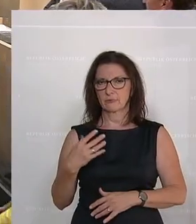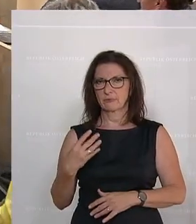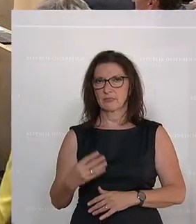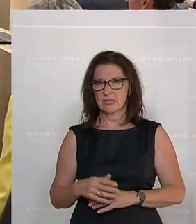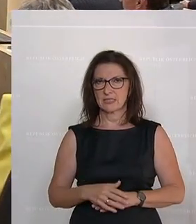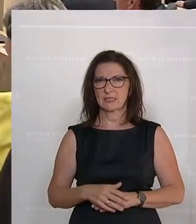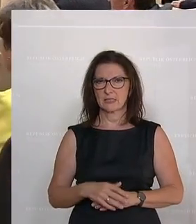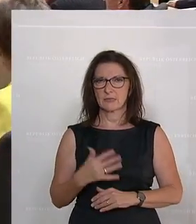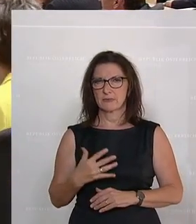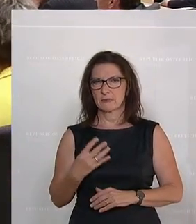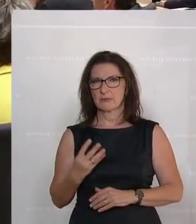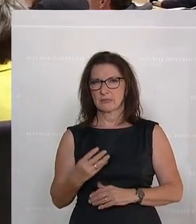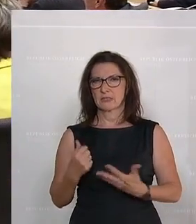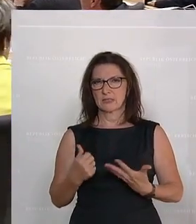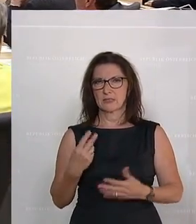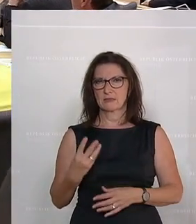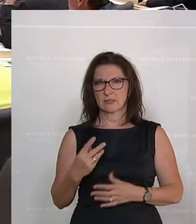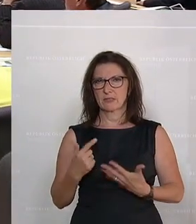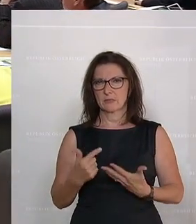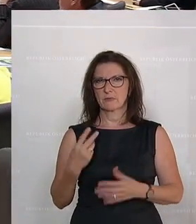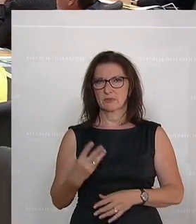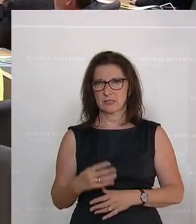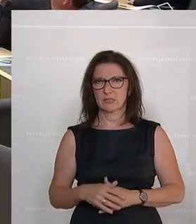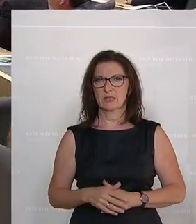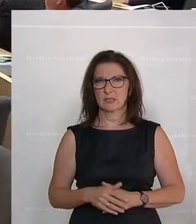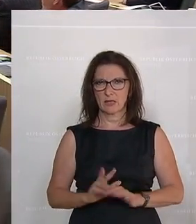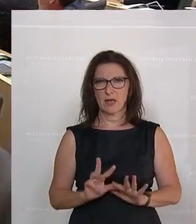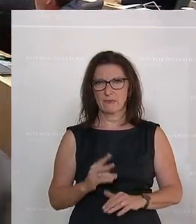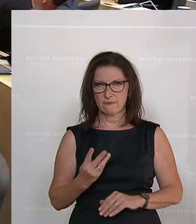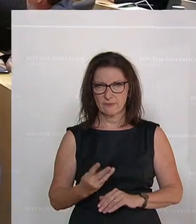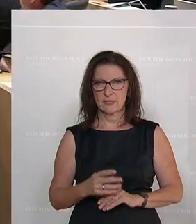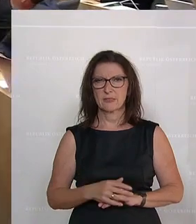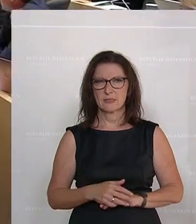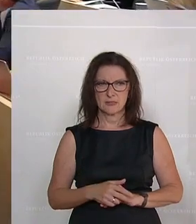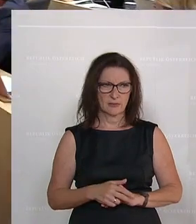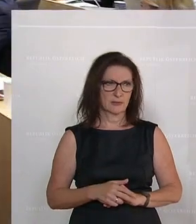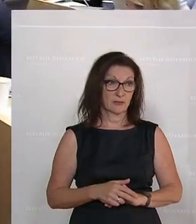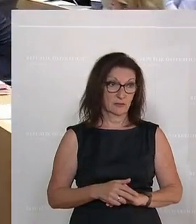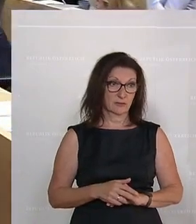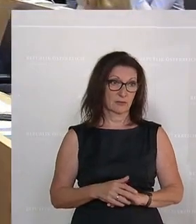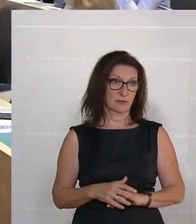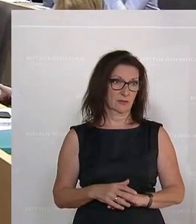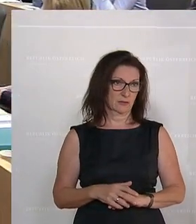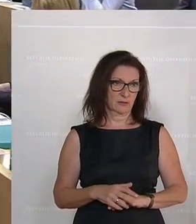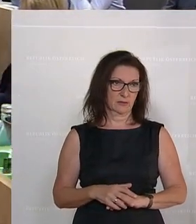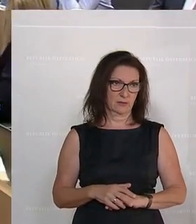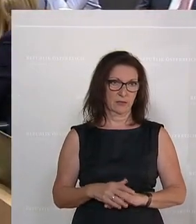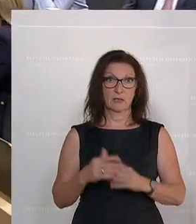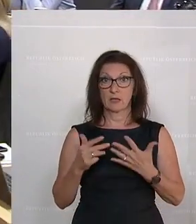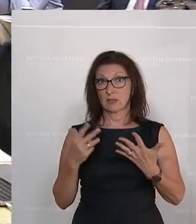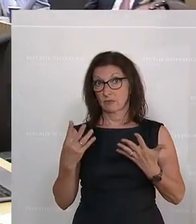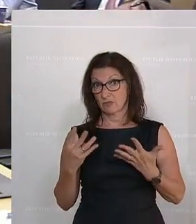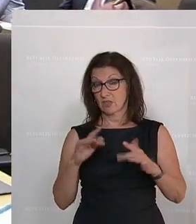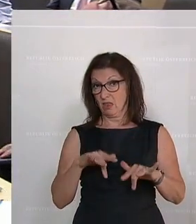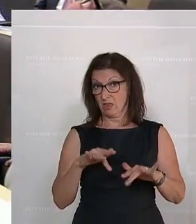45 46 47 48 48 sander